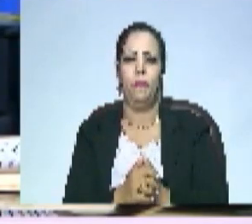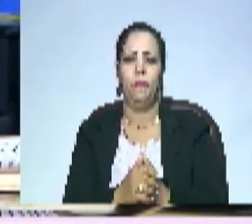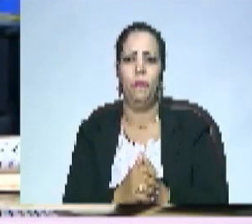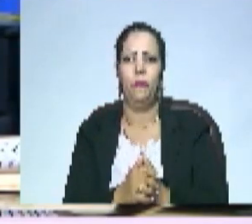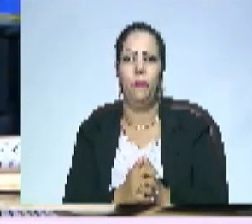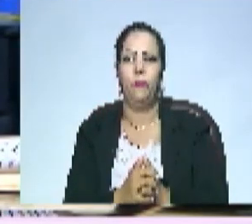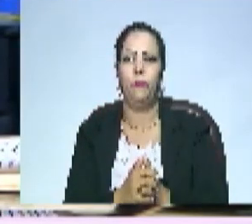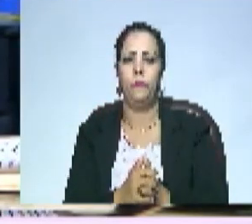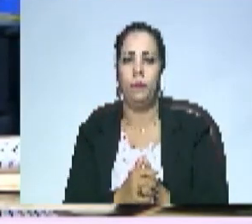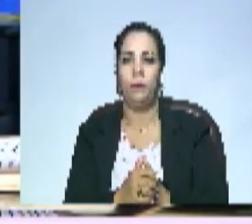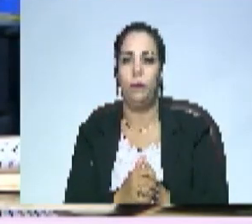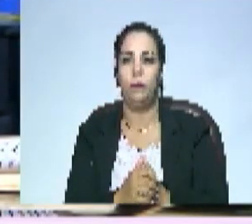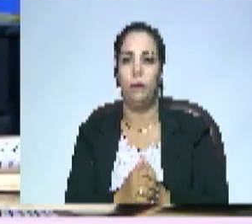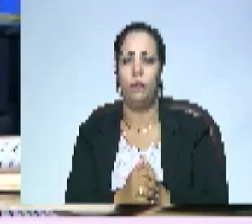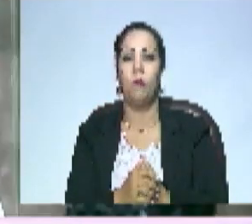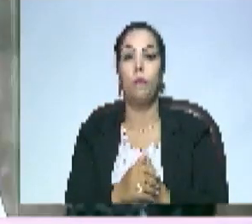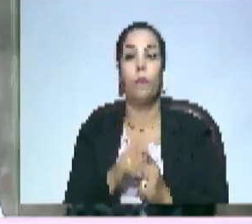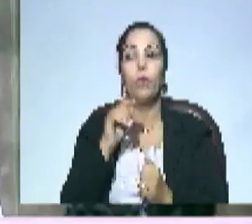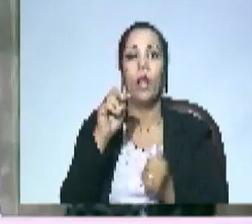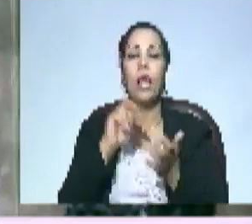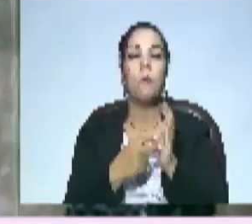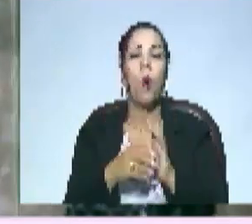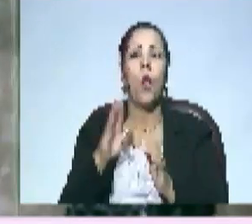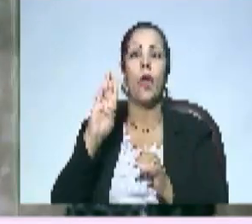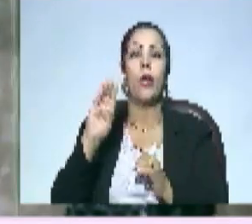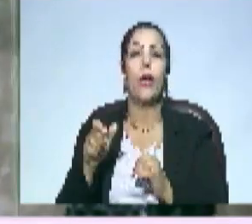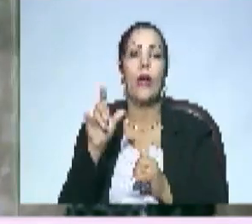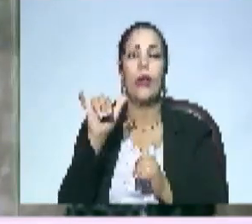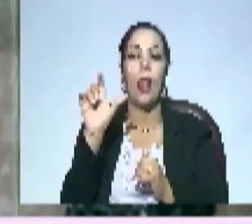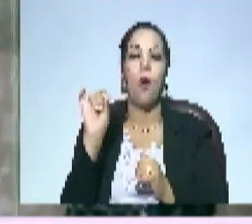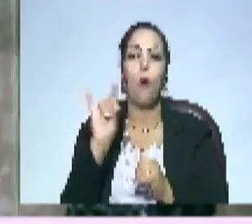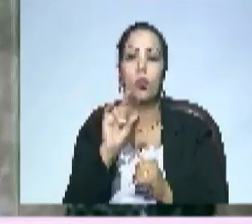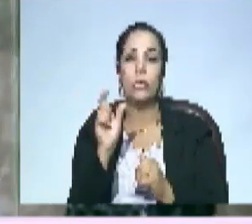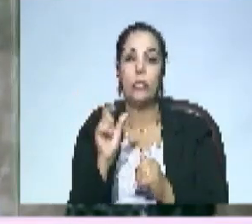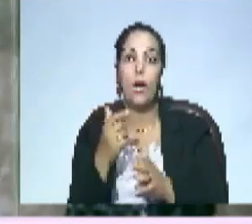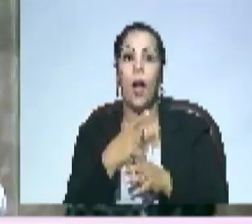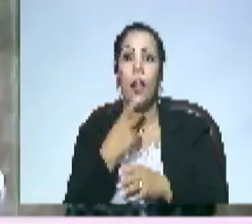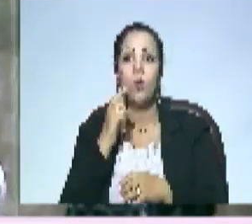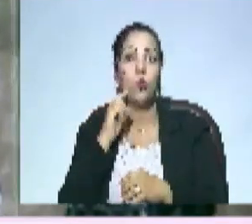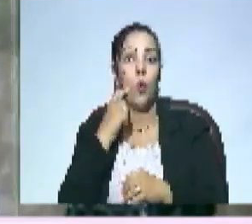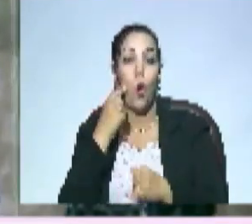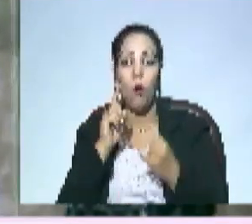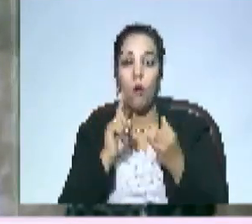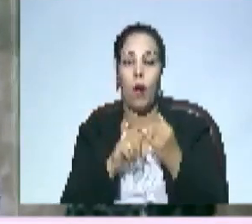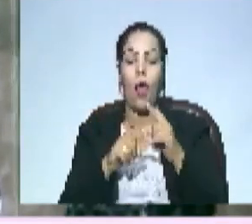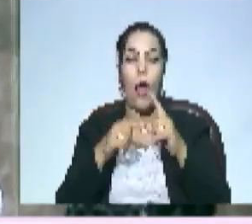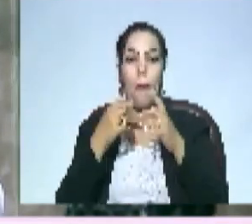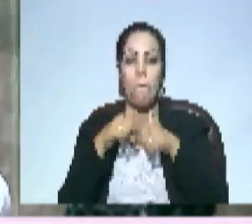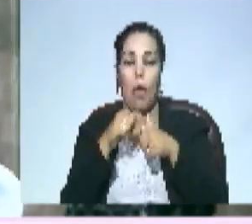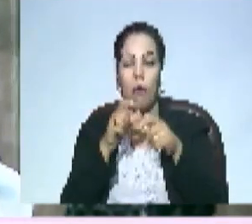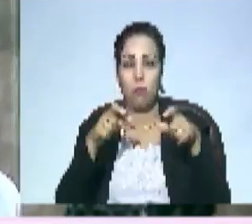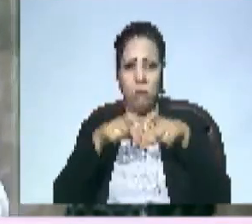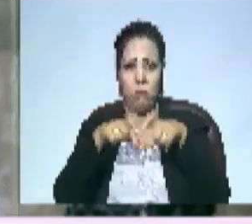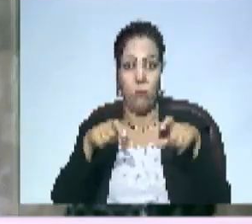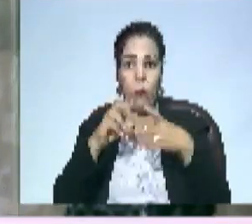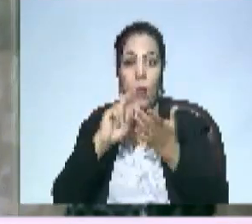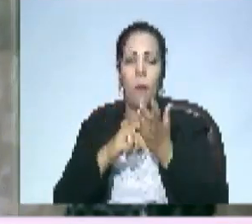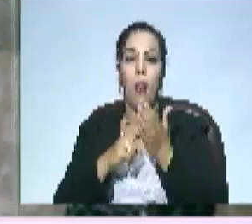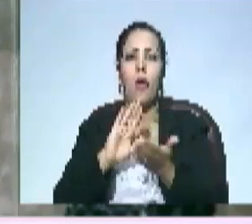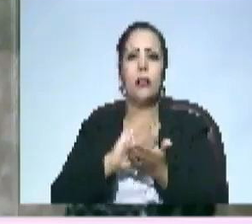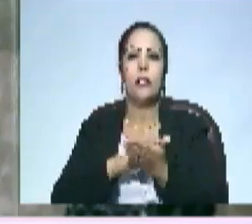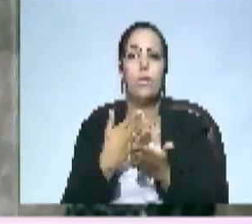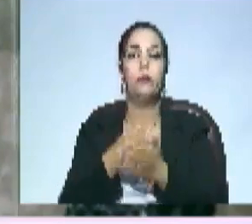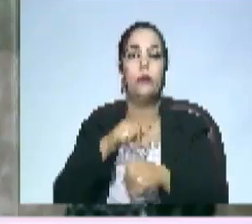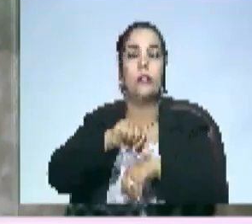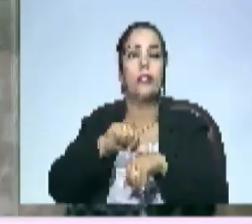جميل ف كده الكنالوني الحلو اشف اول حاجه كميه الكنالوني حطاها تتقلي